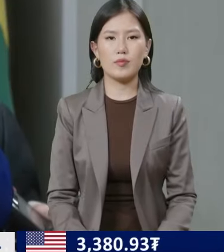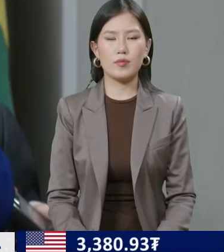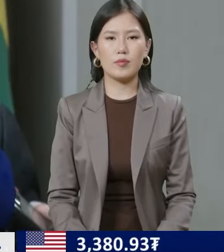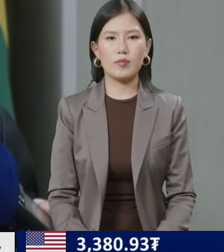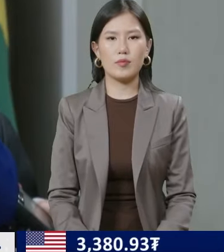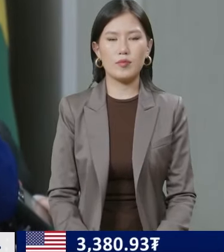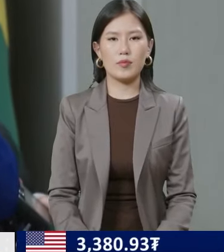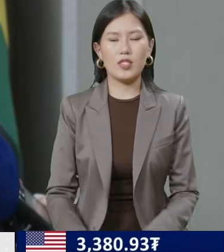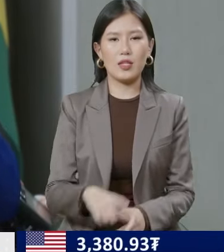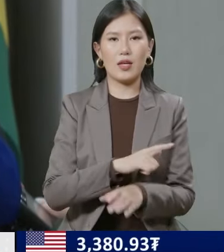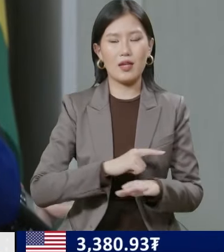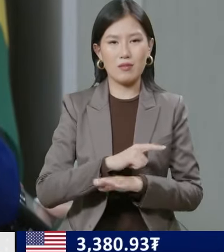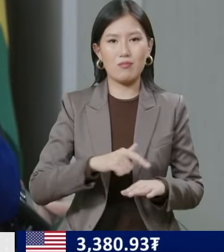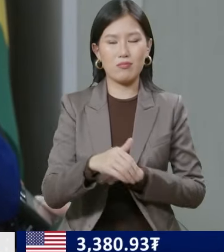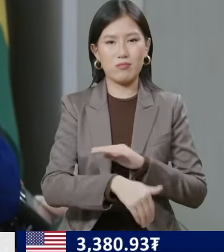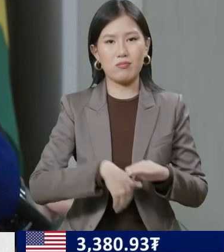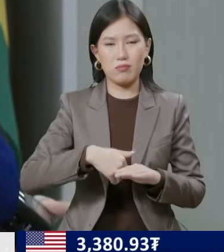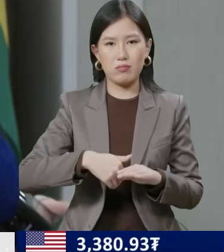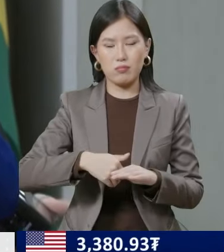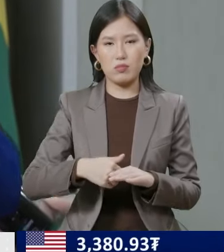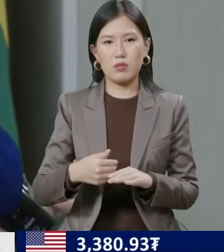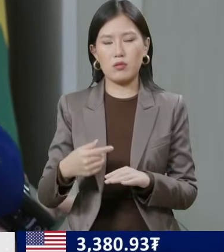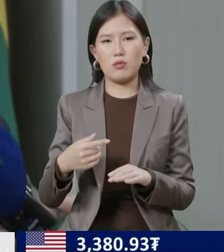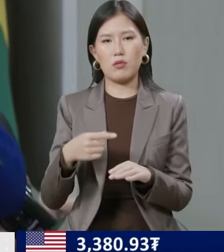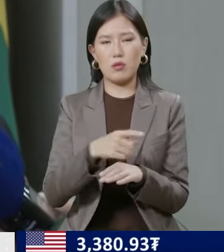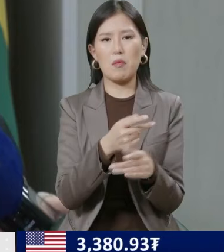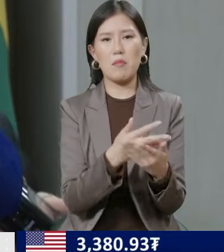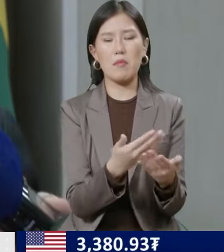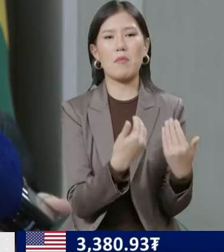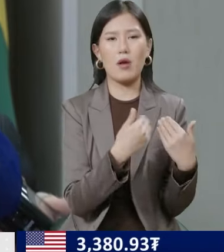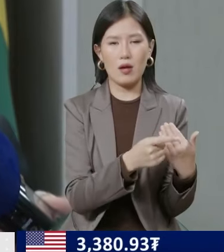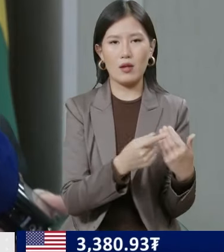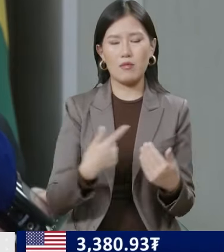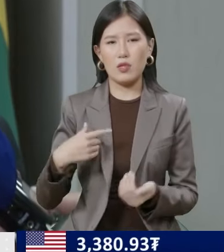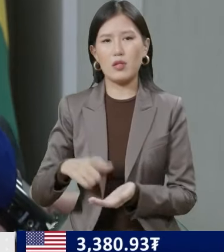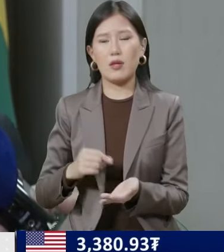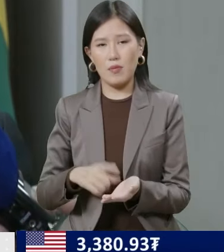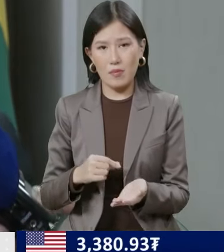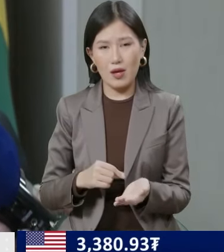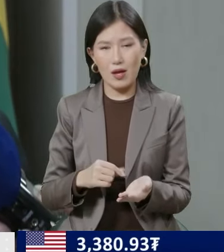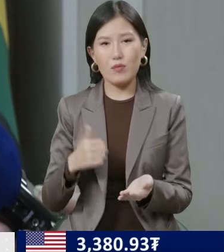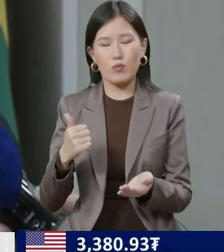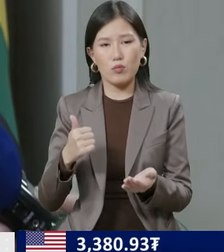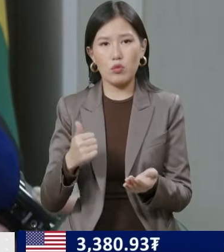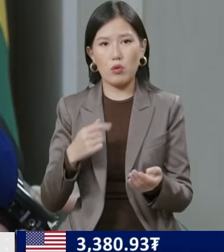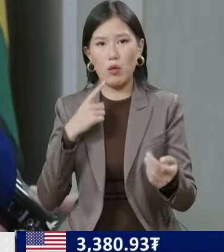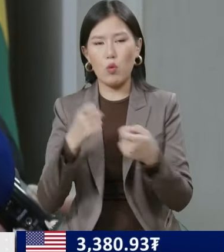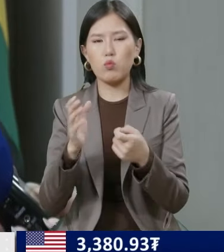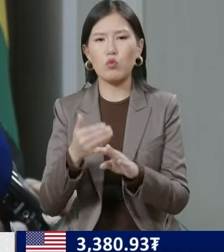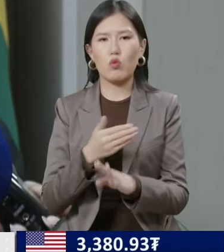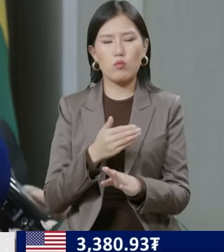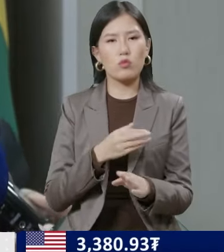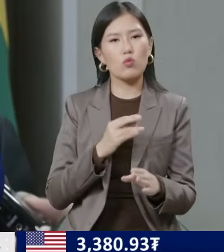Ашигт малтмалын хувьд бол нэг улсад нь хэрэгцээ шаардлага, нөгөө улсад нь потенциал байна. Гэхдээ бид нар бол ямар ч улс их нэгэн суурь нөхцөлтэй тохироод байгаа. Энийн дараа бол тодорхой нөхцөл